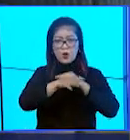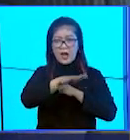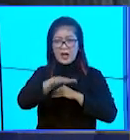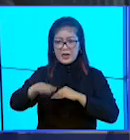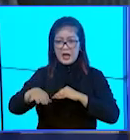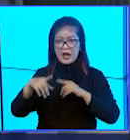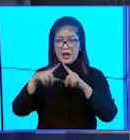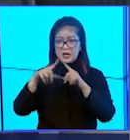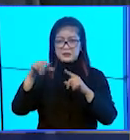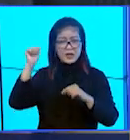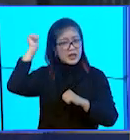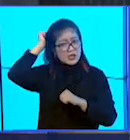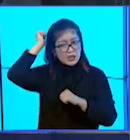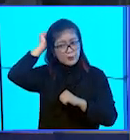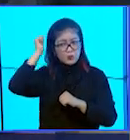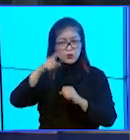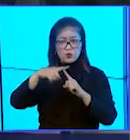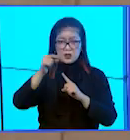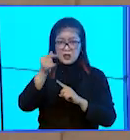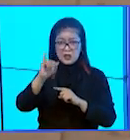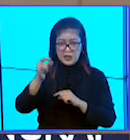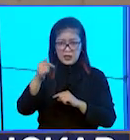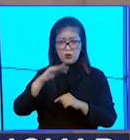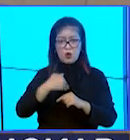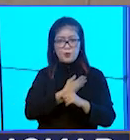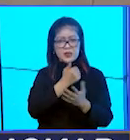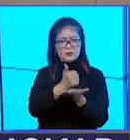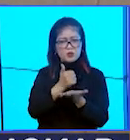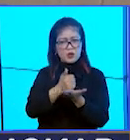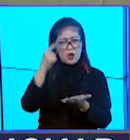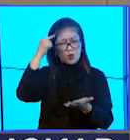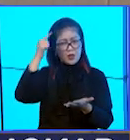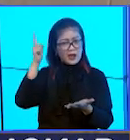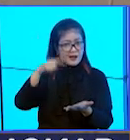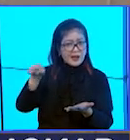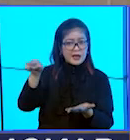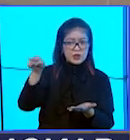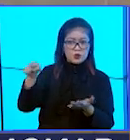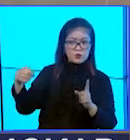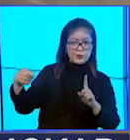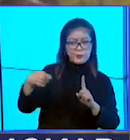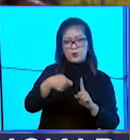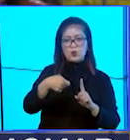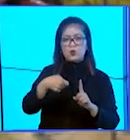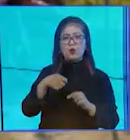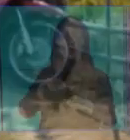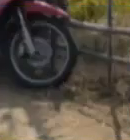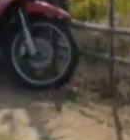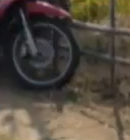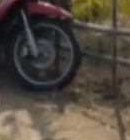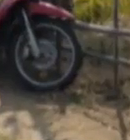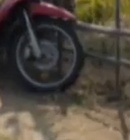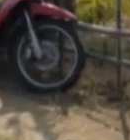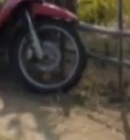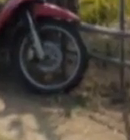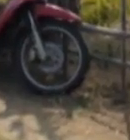korban, otak pembunuhan bocah kelas 1 SD. Korban MYP sebelumnya ditemukan tewas mengapung di Sungai Prawira, Desa